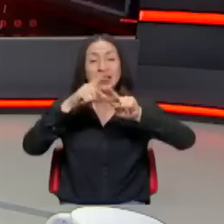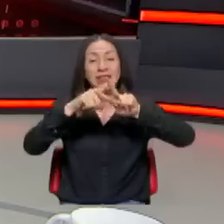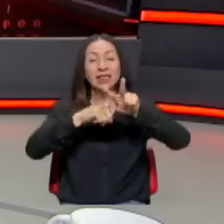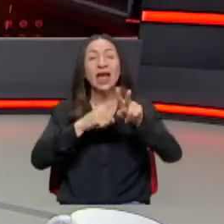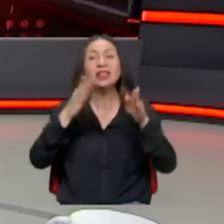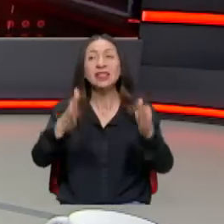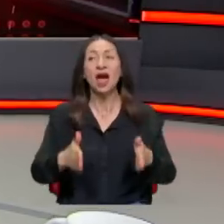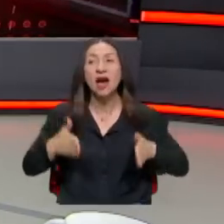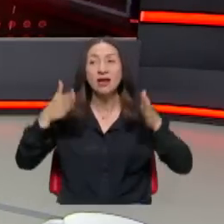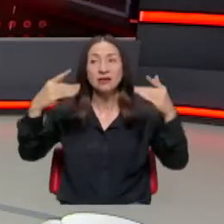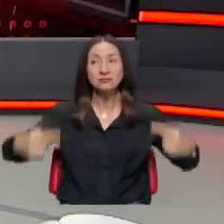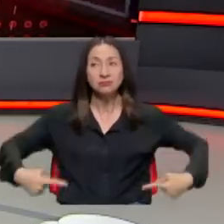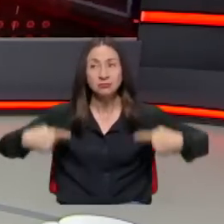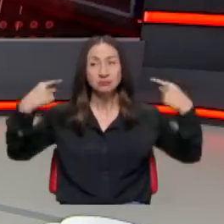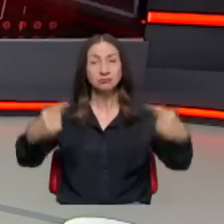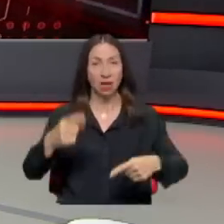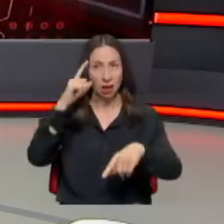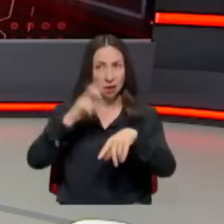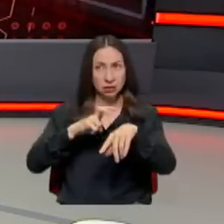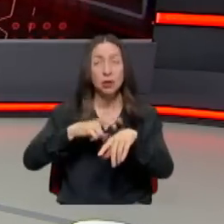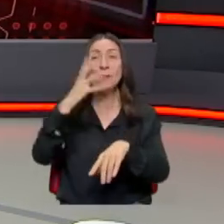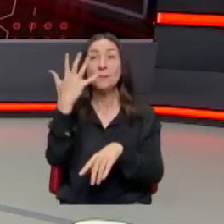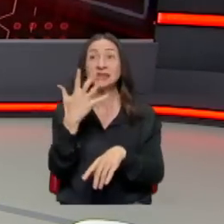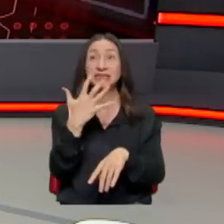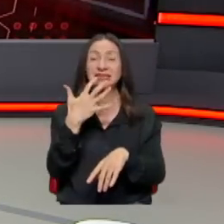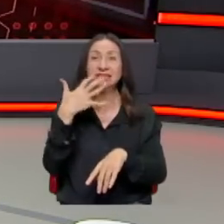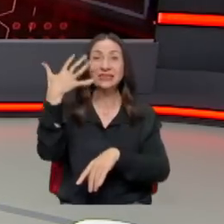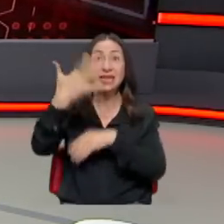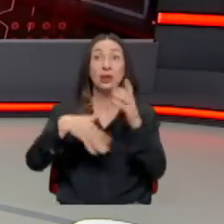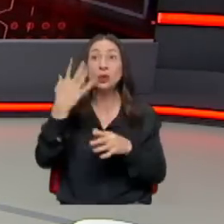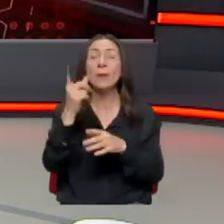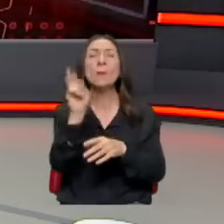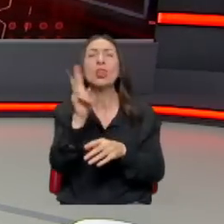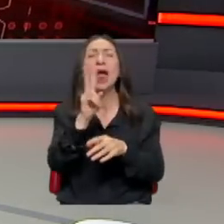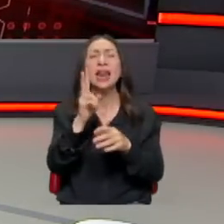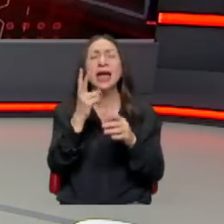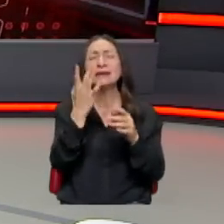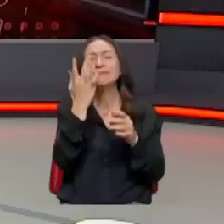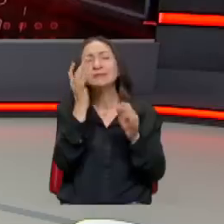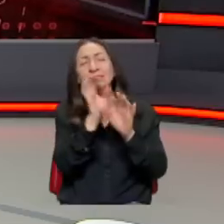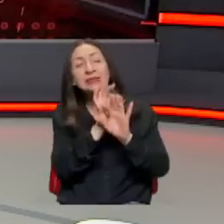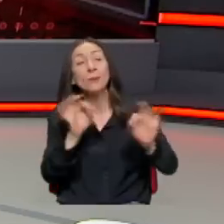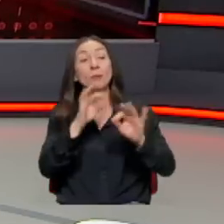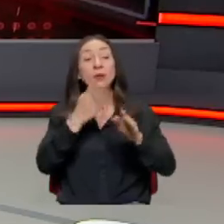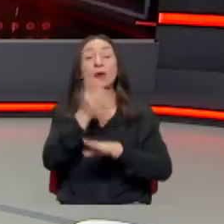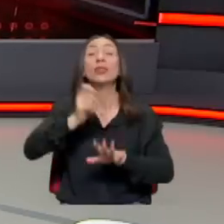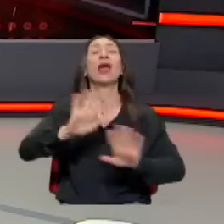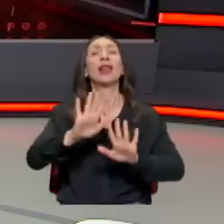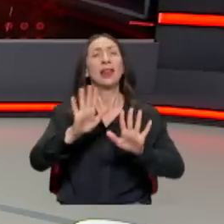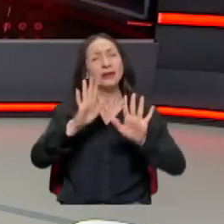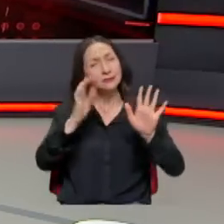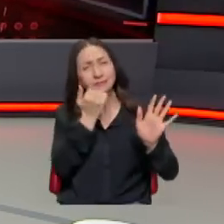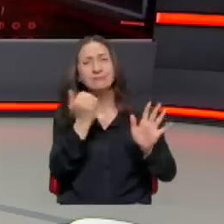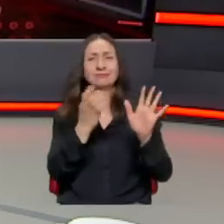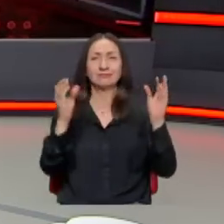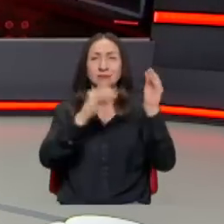hatırlarsınız. 5 liradan sonra yeniden bir prototipi üretildi, bir modeli üretildi, yani bir maketi, bir şeyi. Ve Cumhurbaşkanı